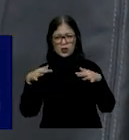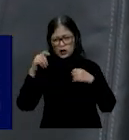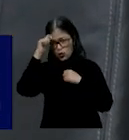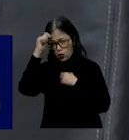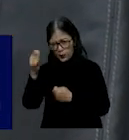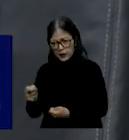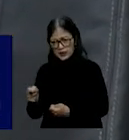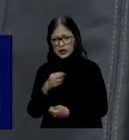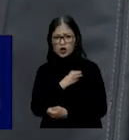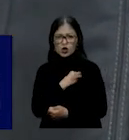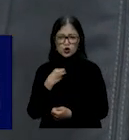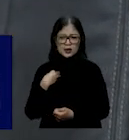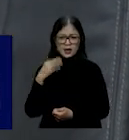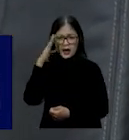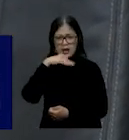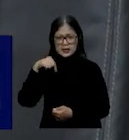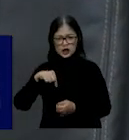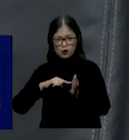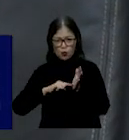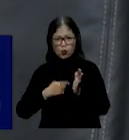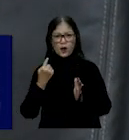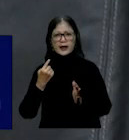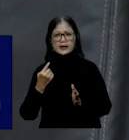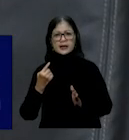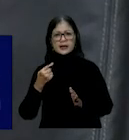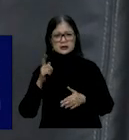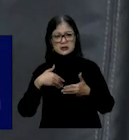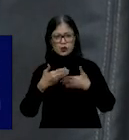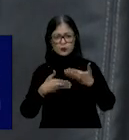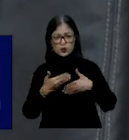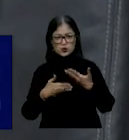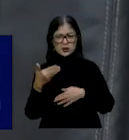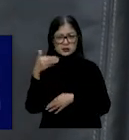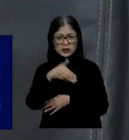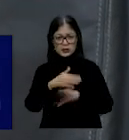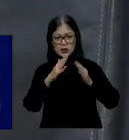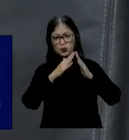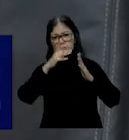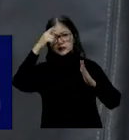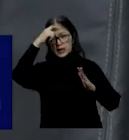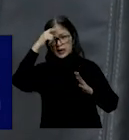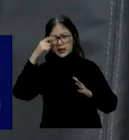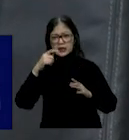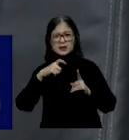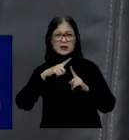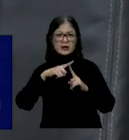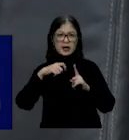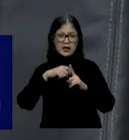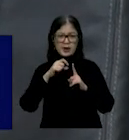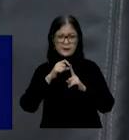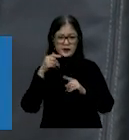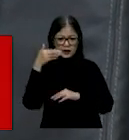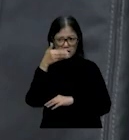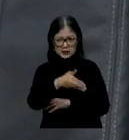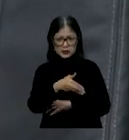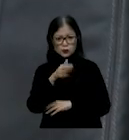mulai melakukan langkah-langkah. Kita akan ke rumah sakit untuk cek TKP. Kemudian kita akan segera melakukan